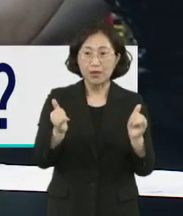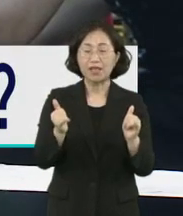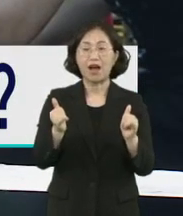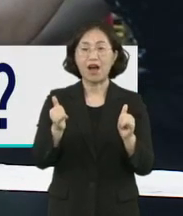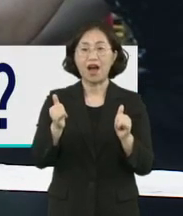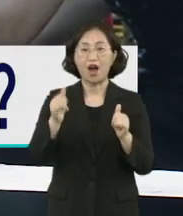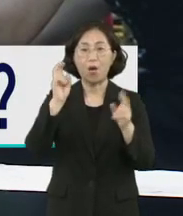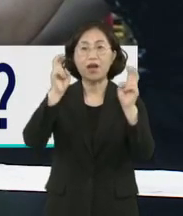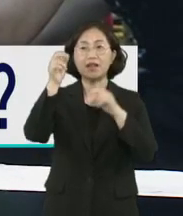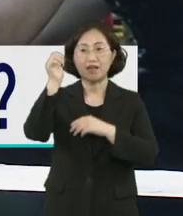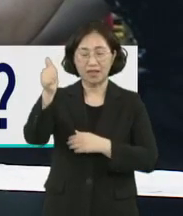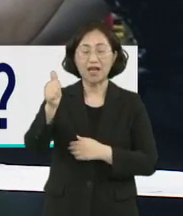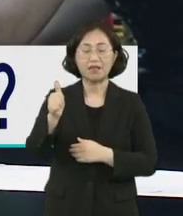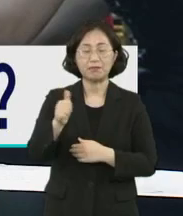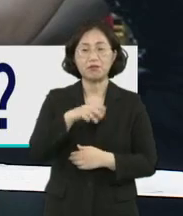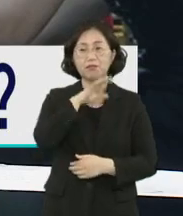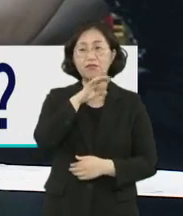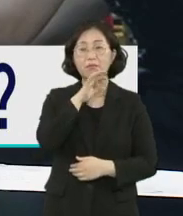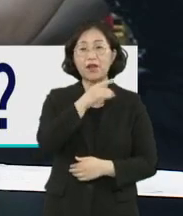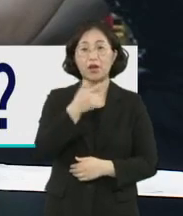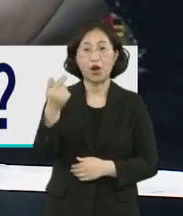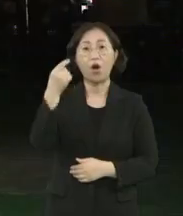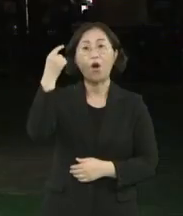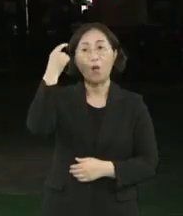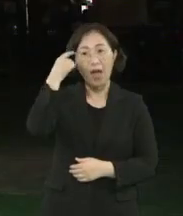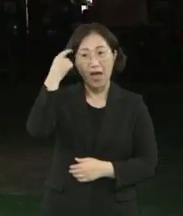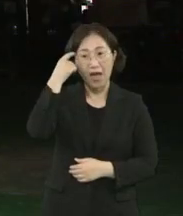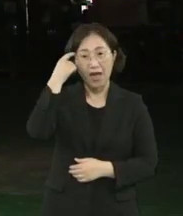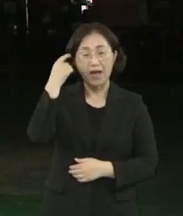건지 류재일 기자가 취재했습니다.